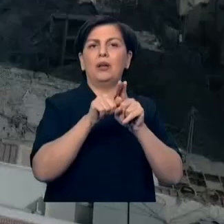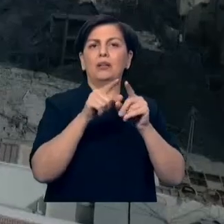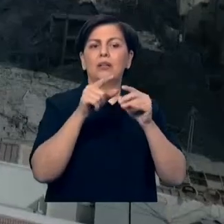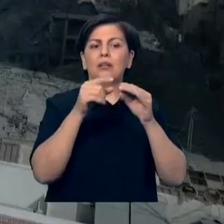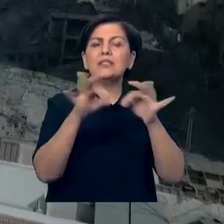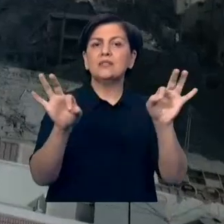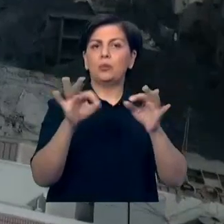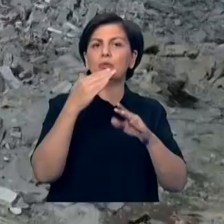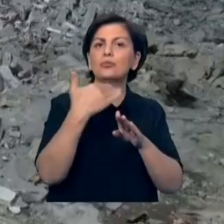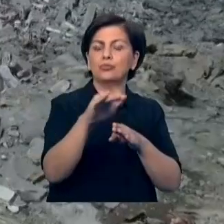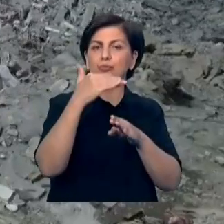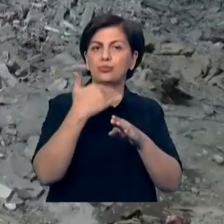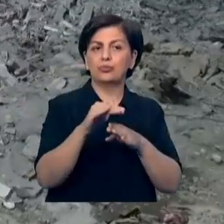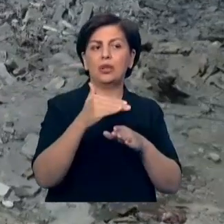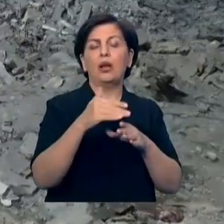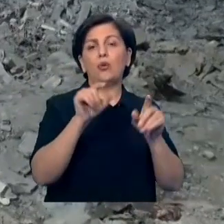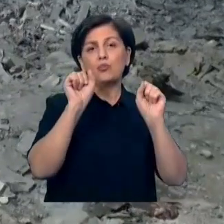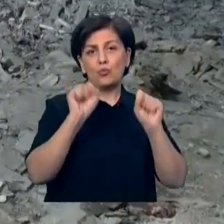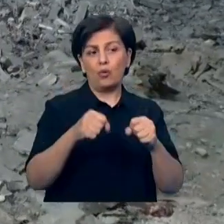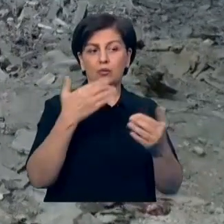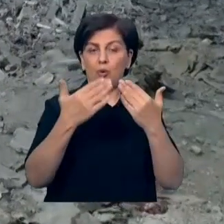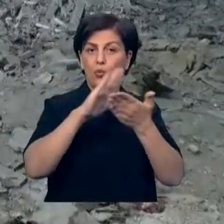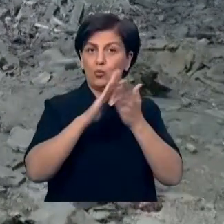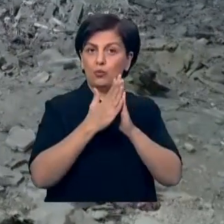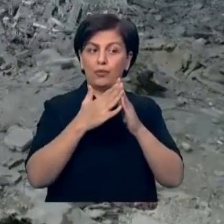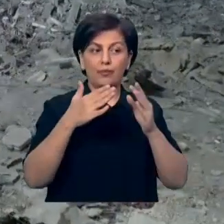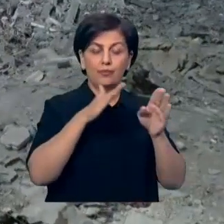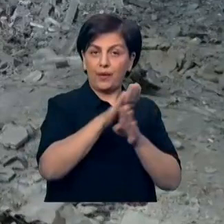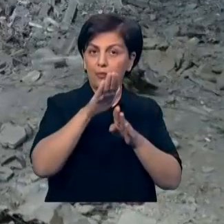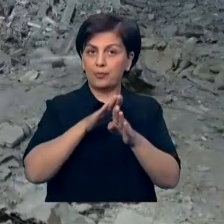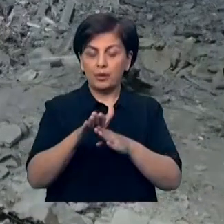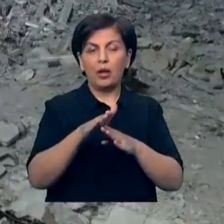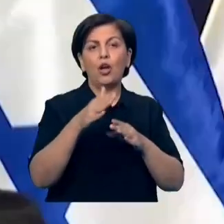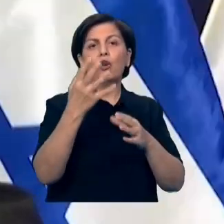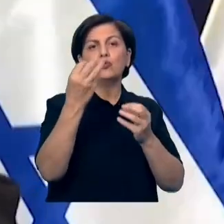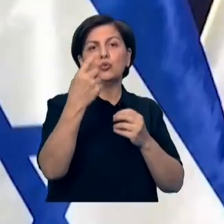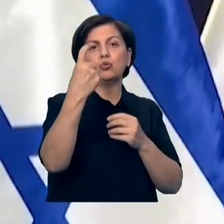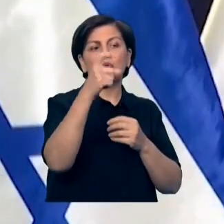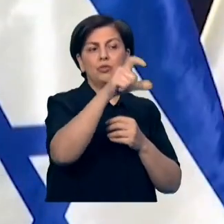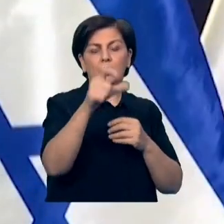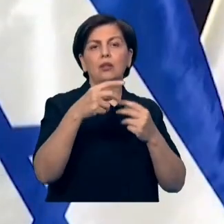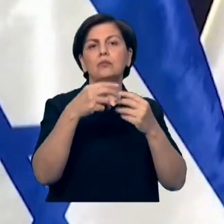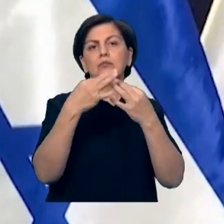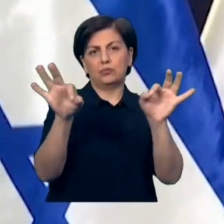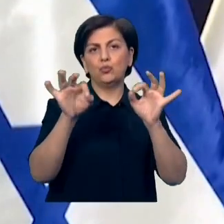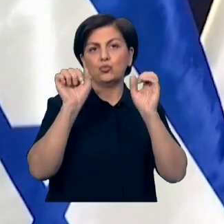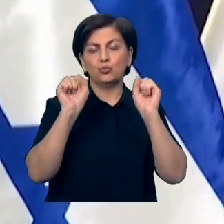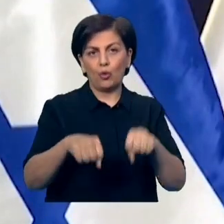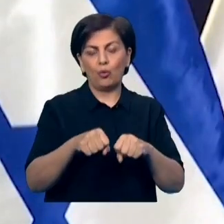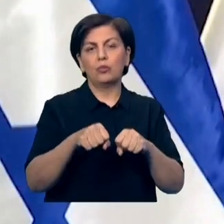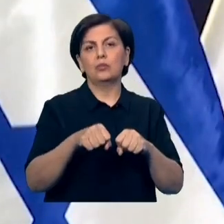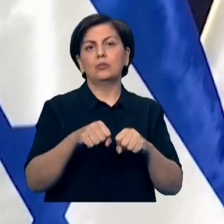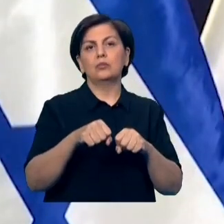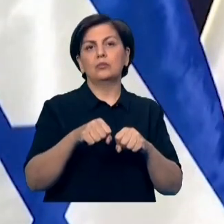yerinə yetirsə, daha 100 girov da azad ediləcək. Ekspertlərin fikrincə, Həmas qruplaşması Netanyahu'nun hərbi gücündən çəkindiyi